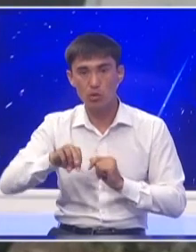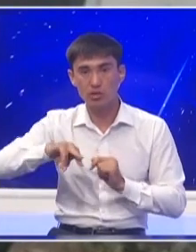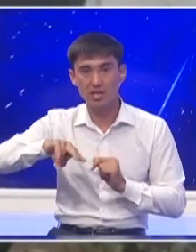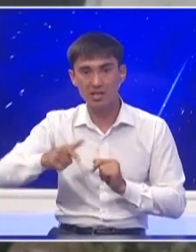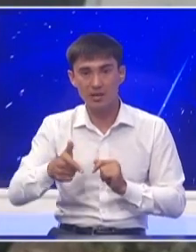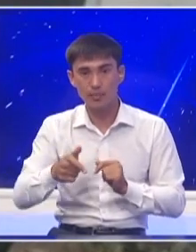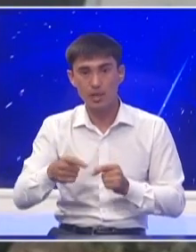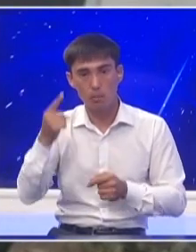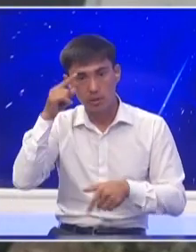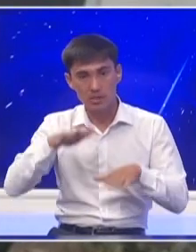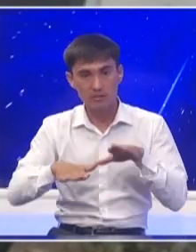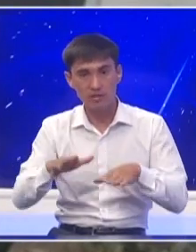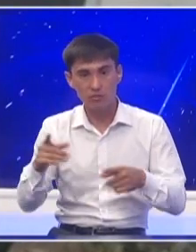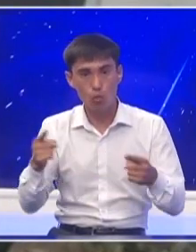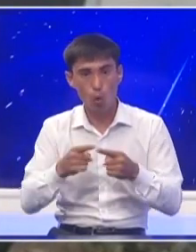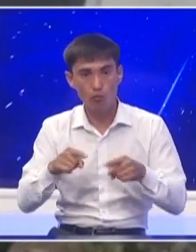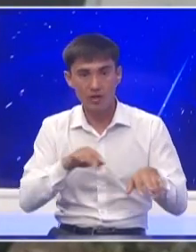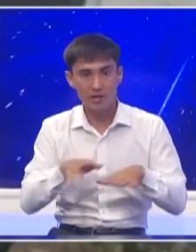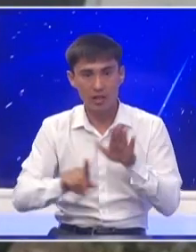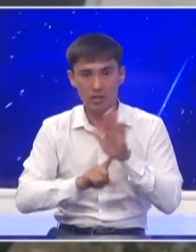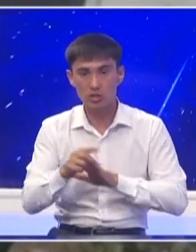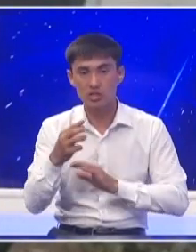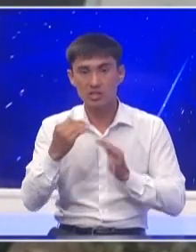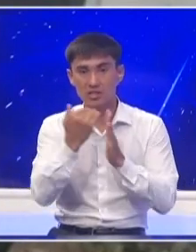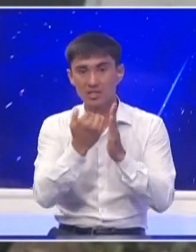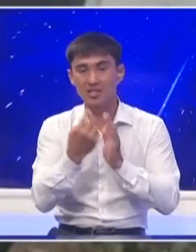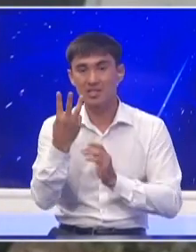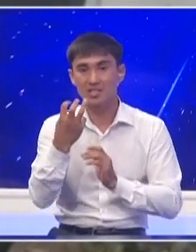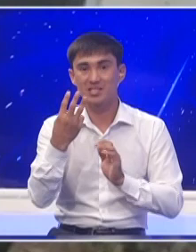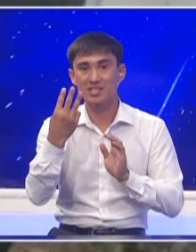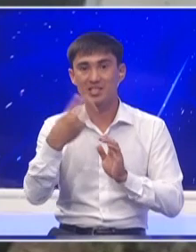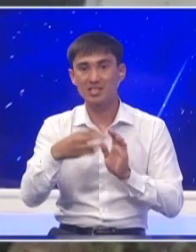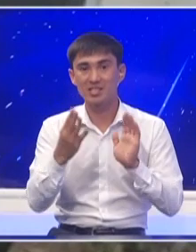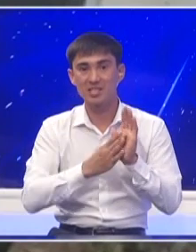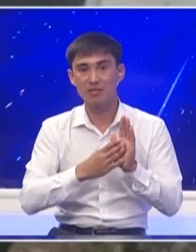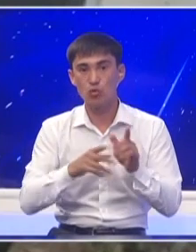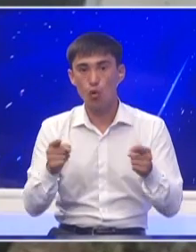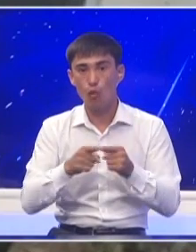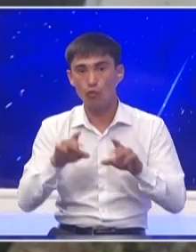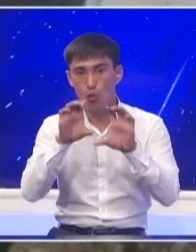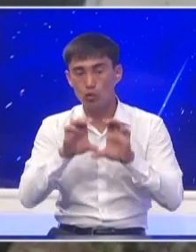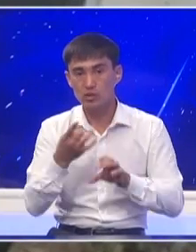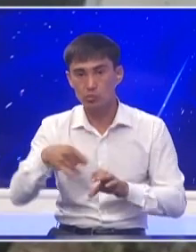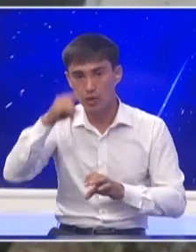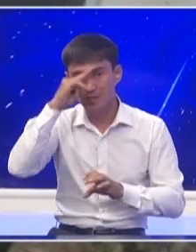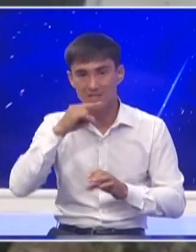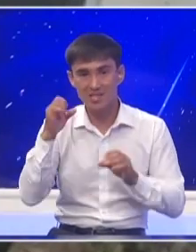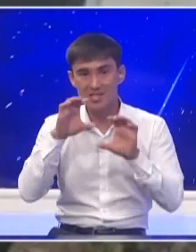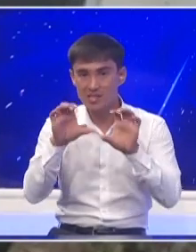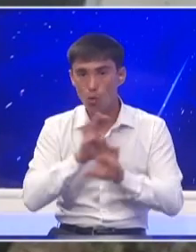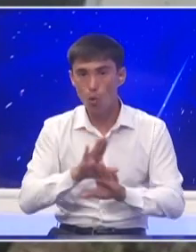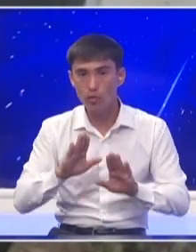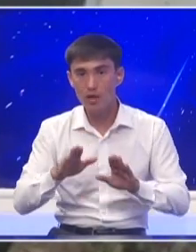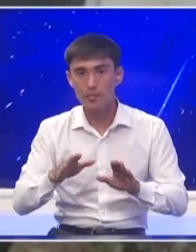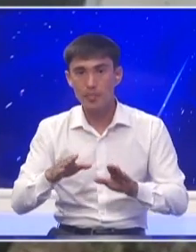тенге. На подозреваемых заведено уголовное дело по статье 339 Уголовного кодекса Республики Казахстан «Незаконное обращение